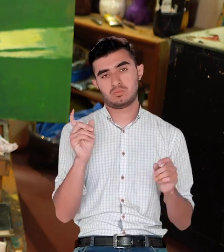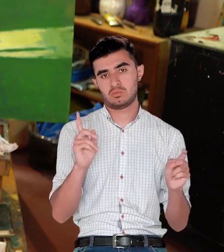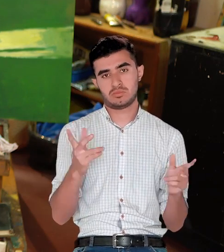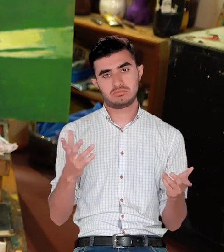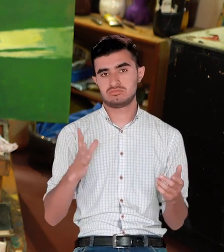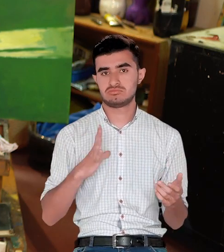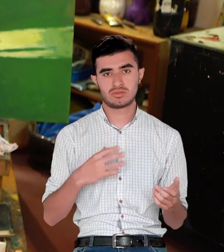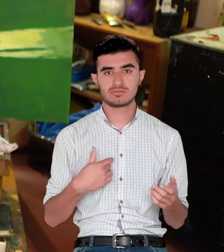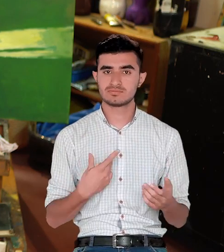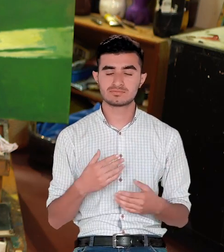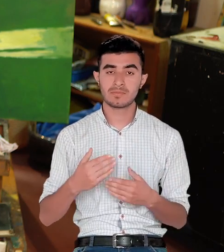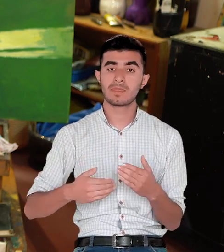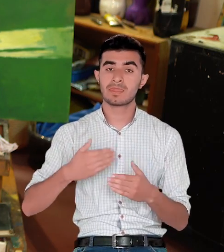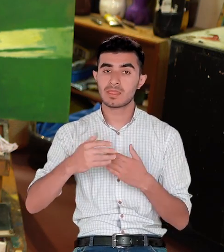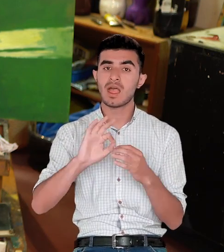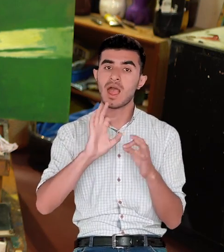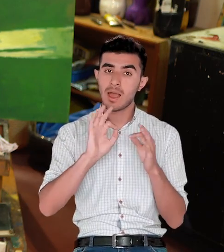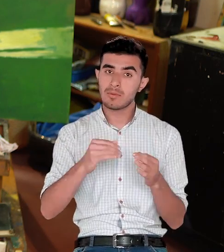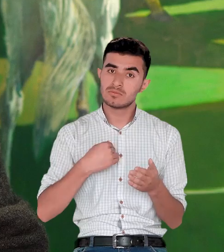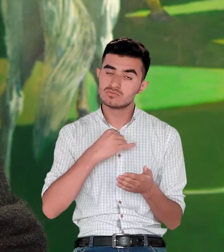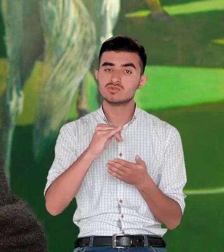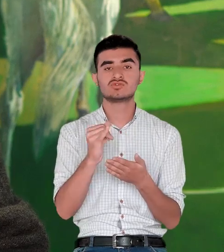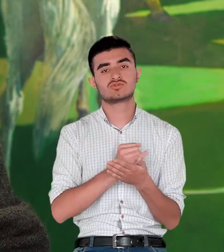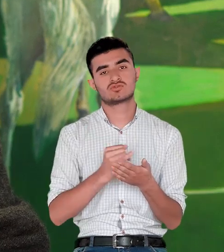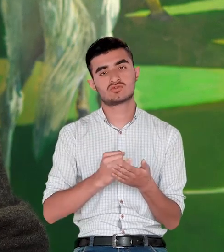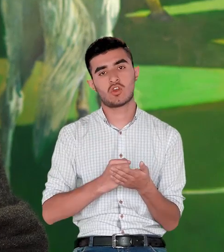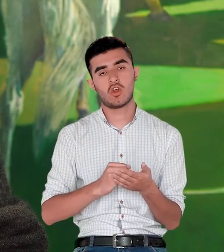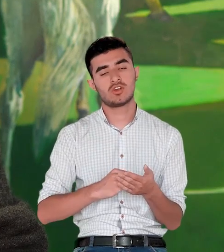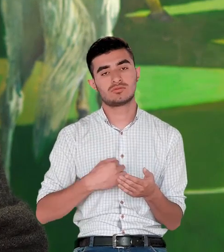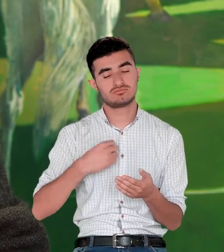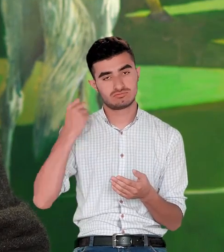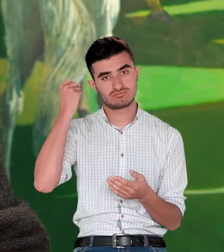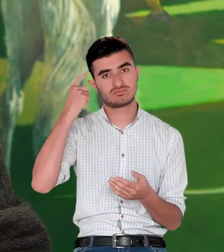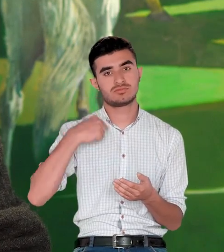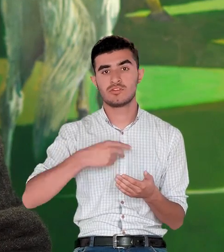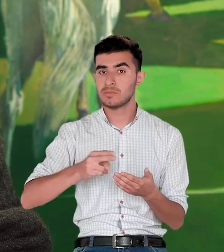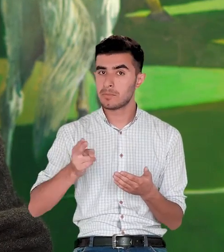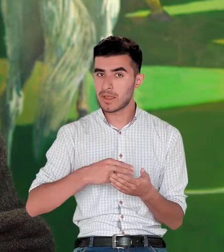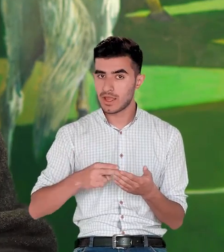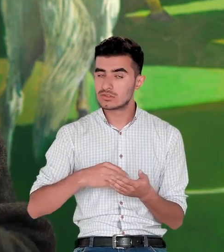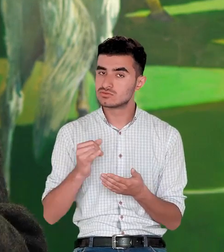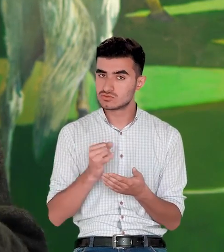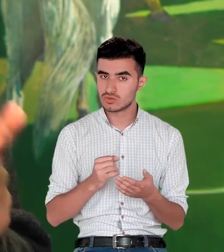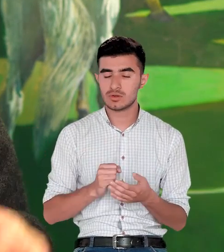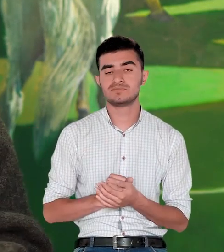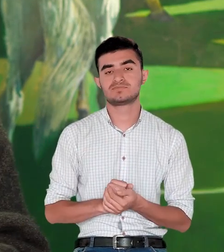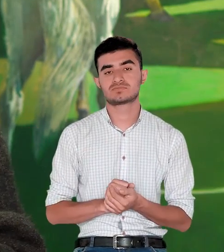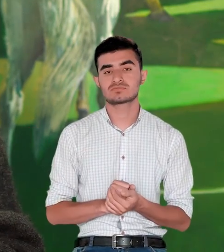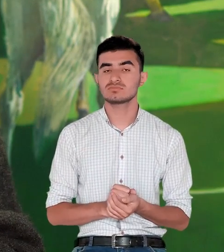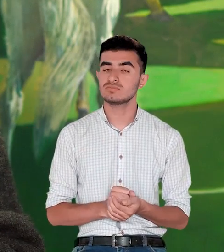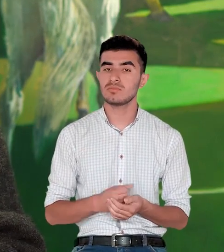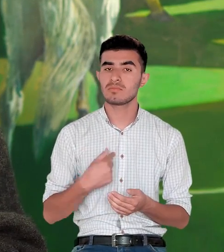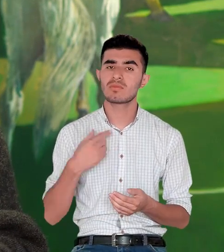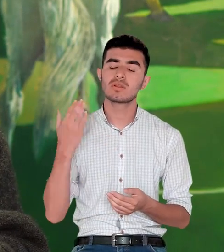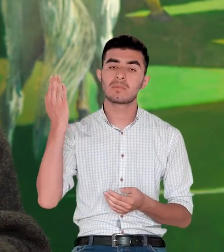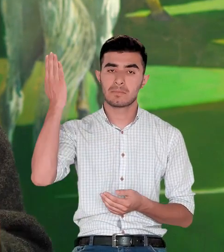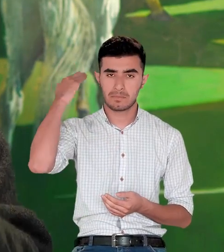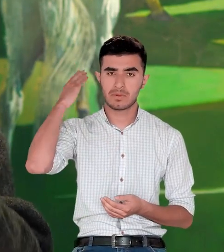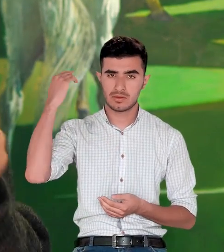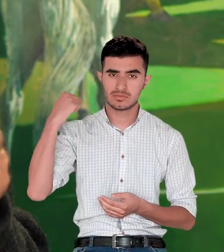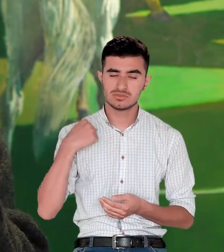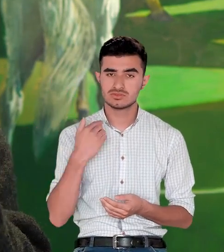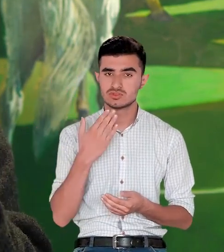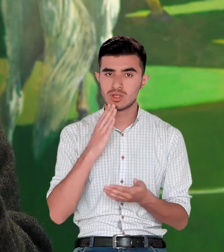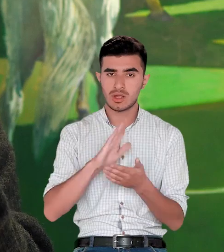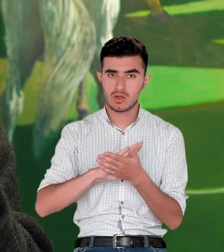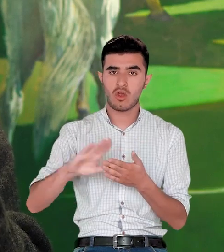وہ جب ہم کرتے تھے اس کالج میں آنے سے پہلے، تو وہ پھر یہ تھا کہ اگر کسی فگر بنانی